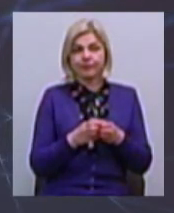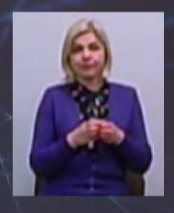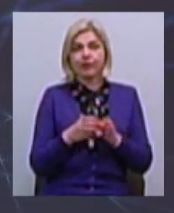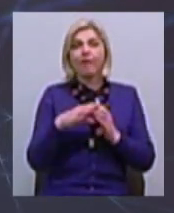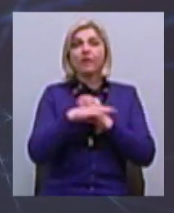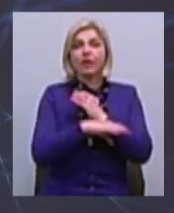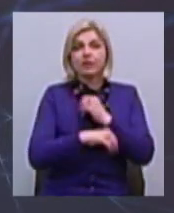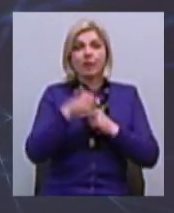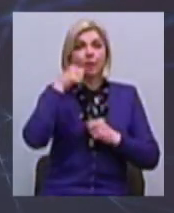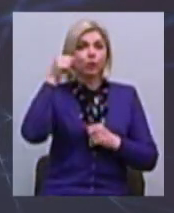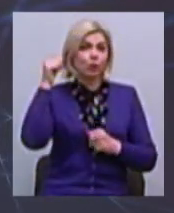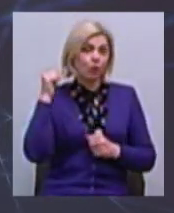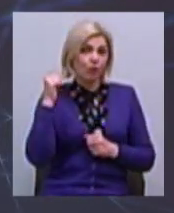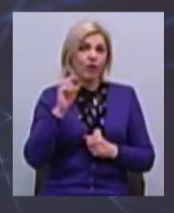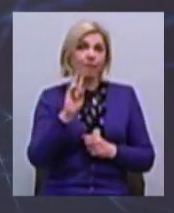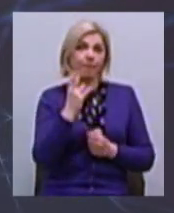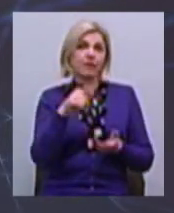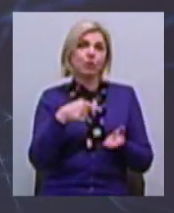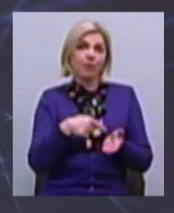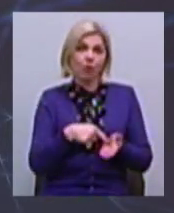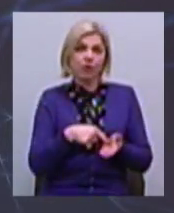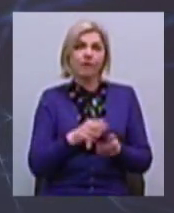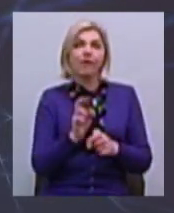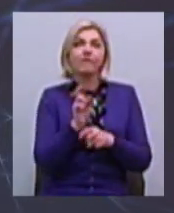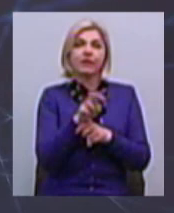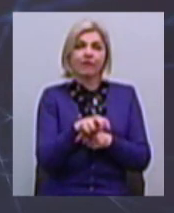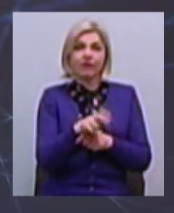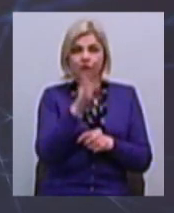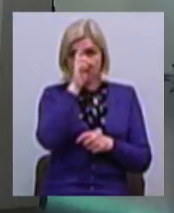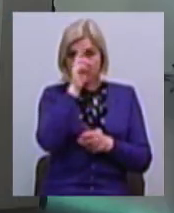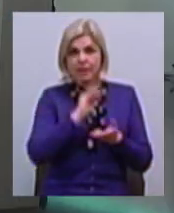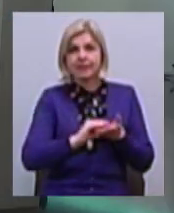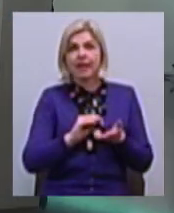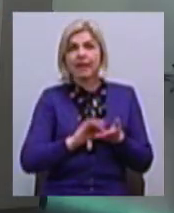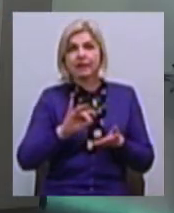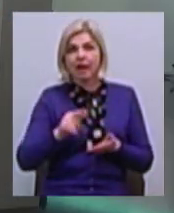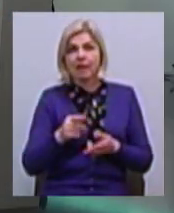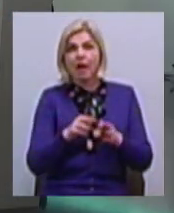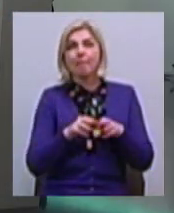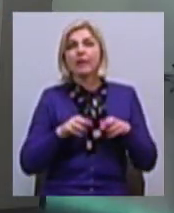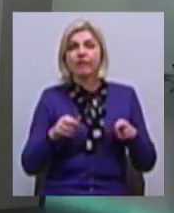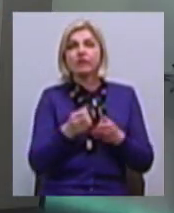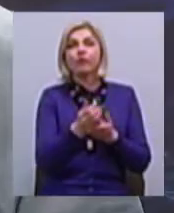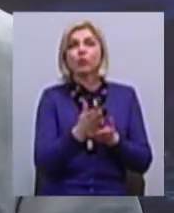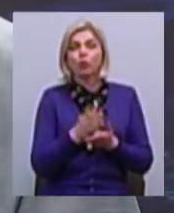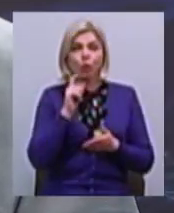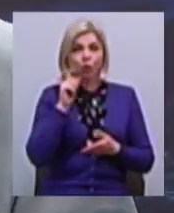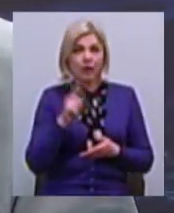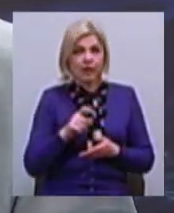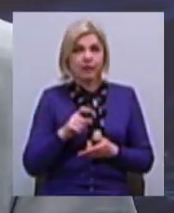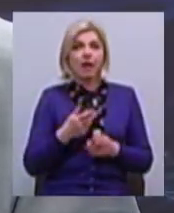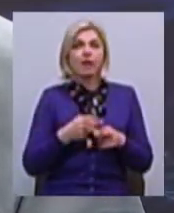наприкінці минулого року місто Миколаїв відвідав державний секретар Міністерства інфраструктури України,